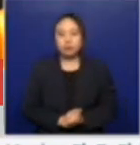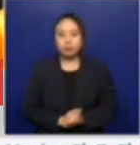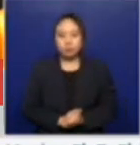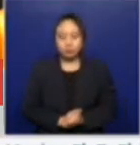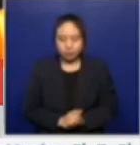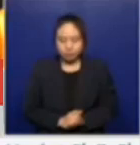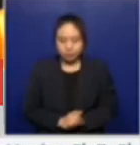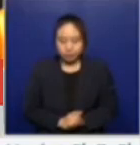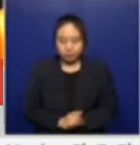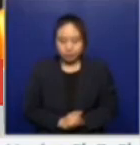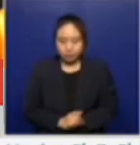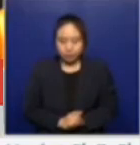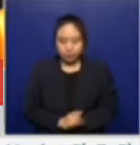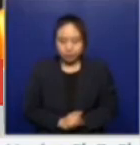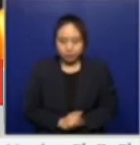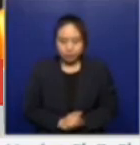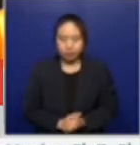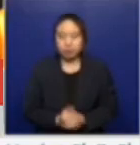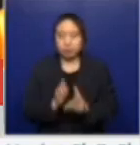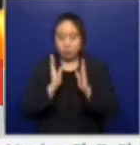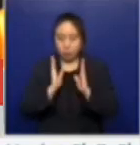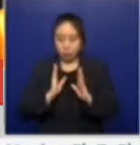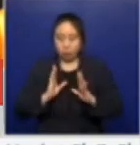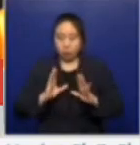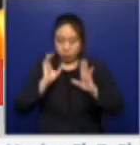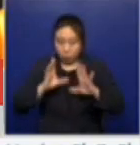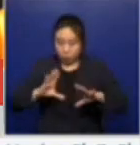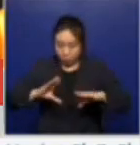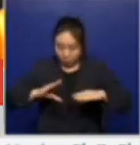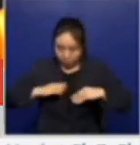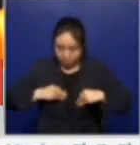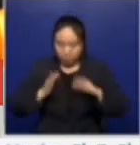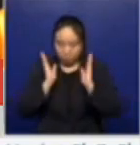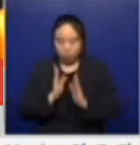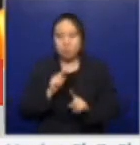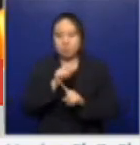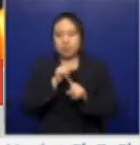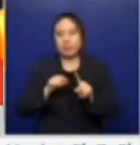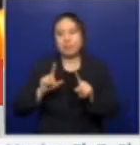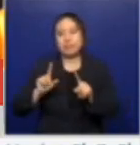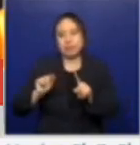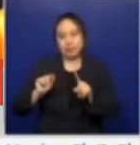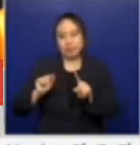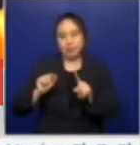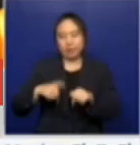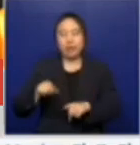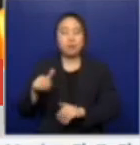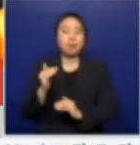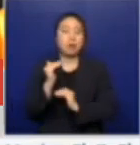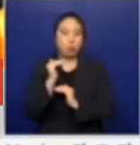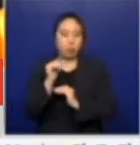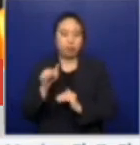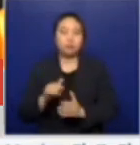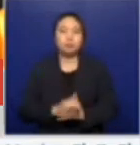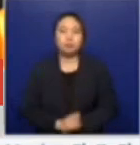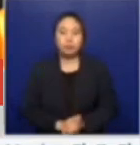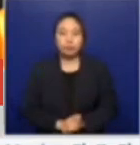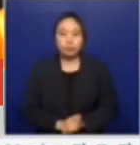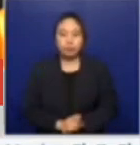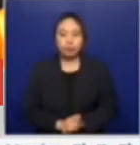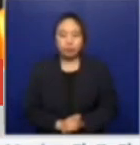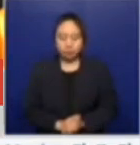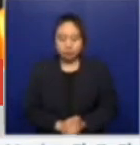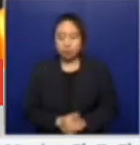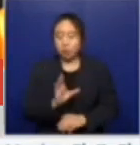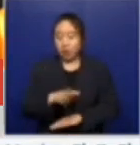หรือพูดเห็นชอบด้วยไม่น้อยกว่าร้อยละ20อันนั้นเป็นข้อกำหนดไปต่างๆของทุกพรรค